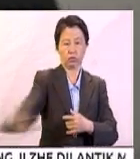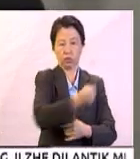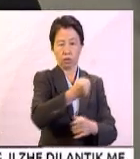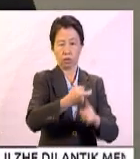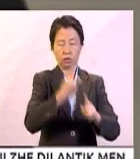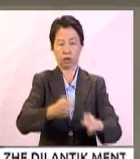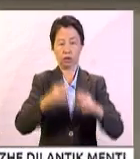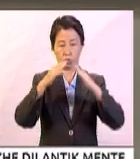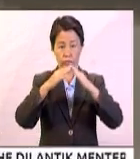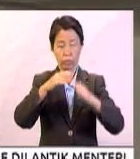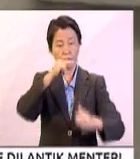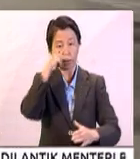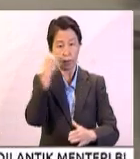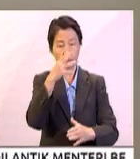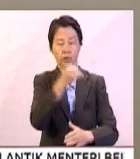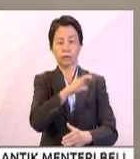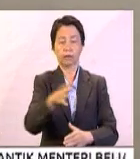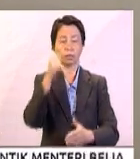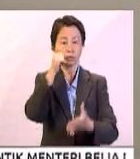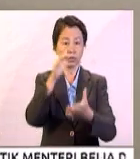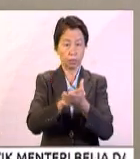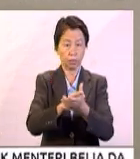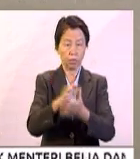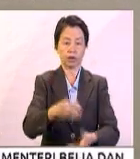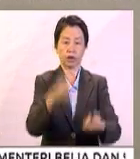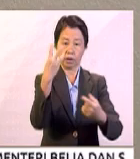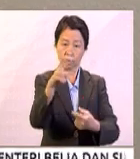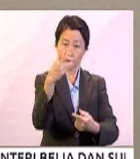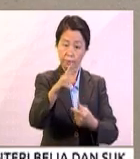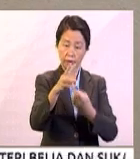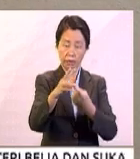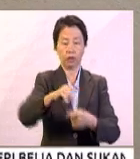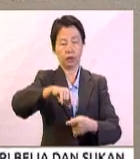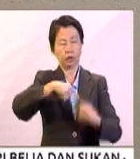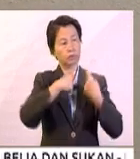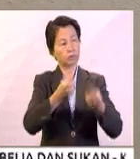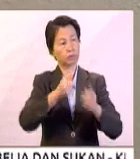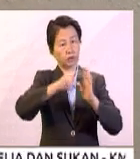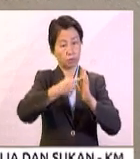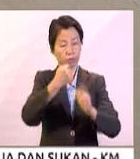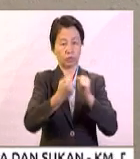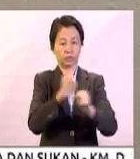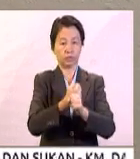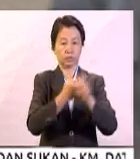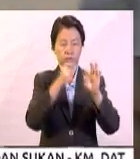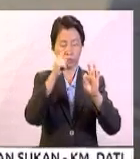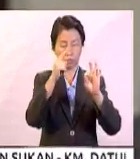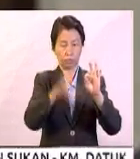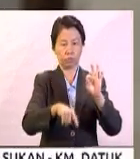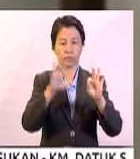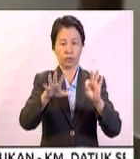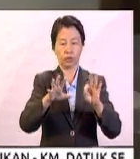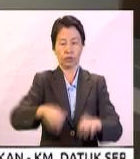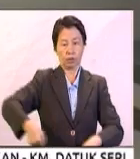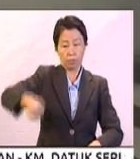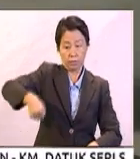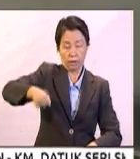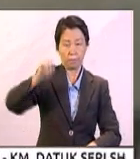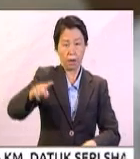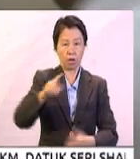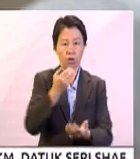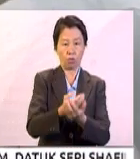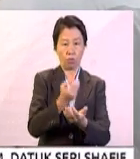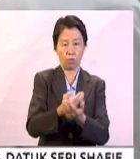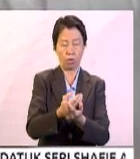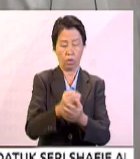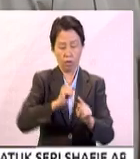Datuk Seri Najib dan Datin Seri Rosmah dan 16 yang lain sejak 9 Mei tahun lepas. Antaranya beg tangan mewah, wang tunai